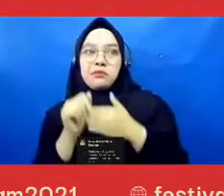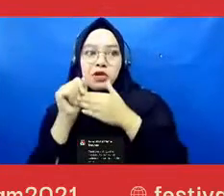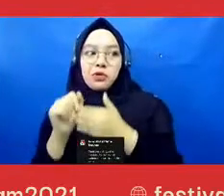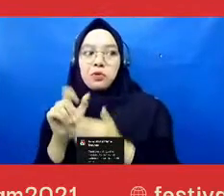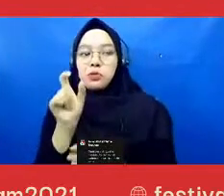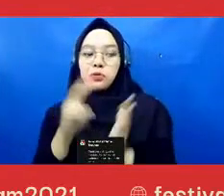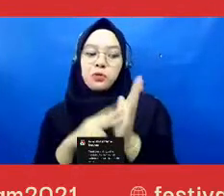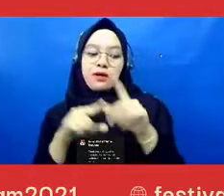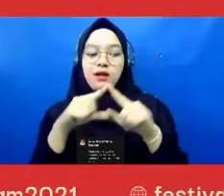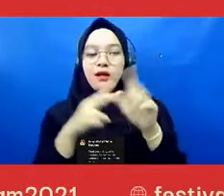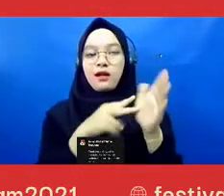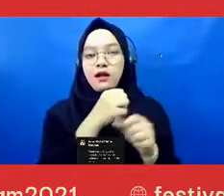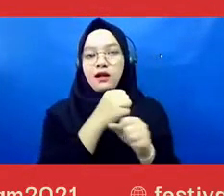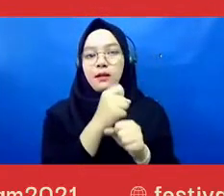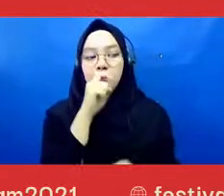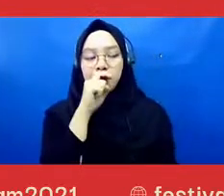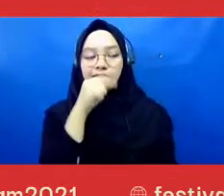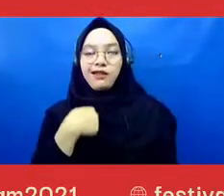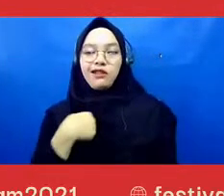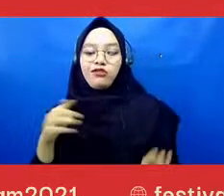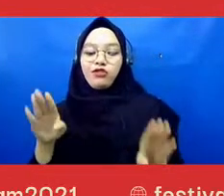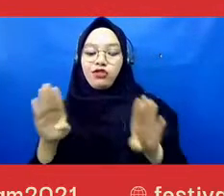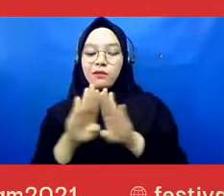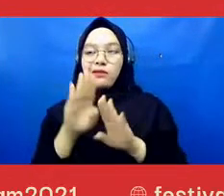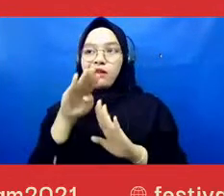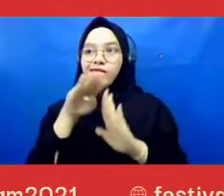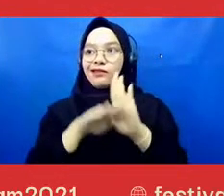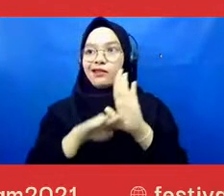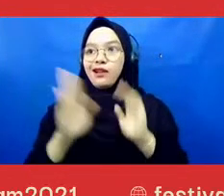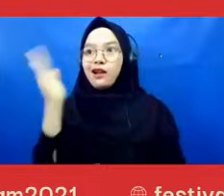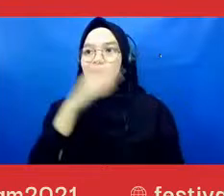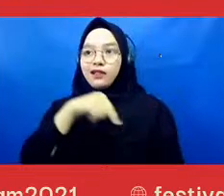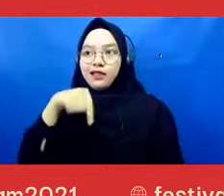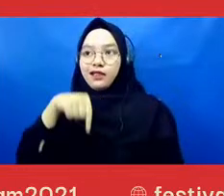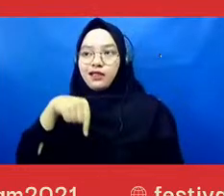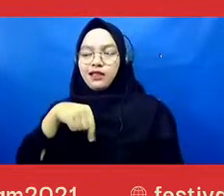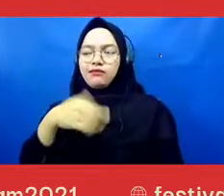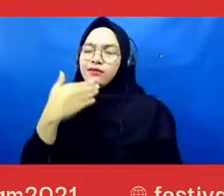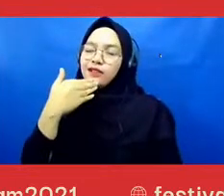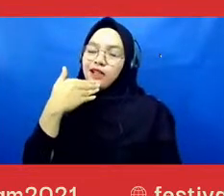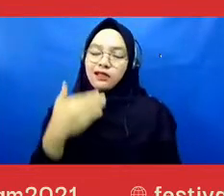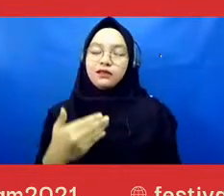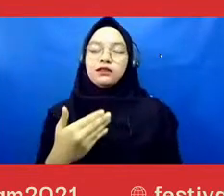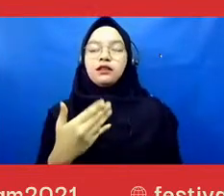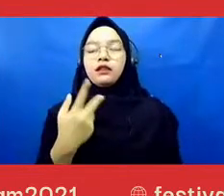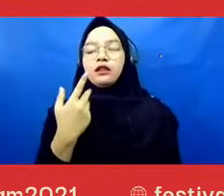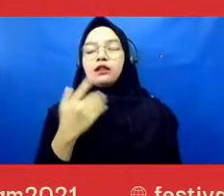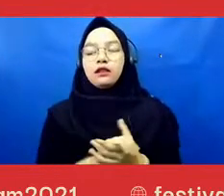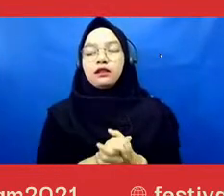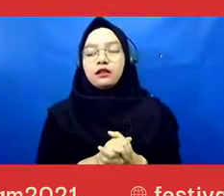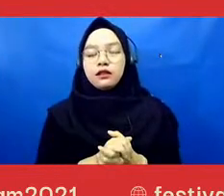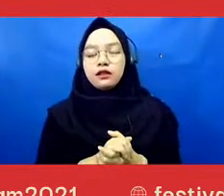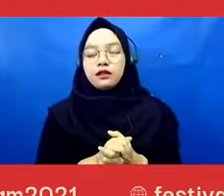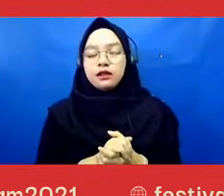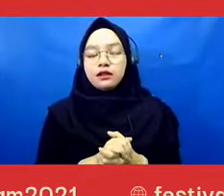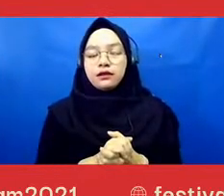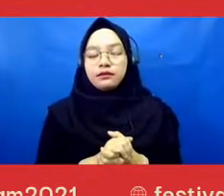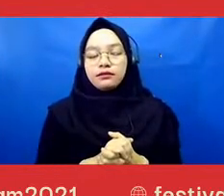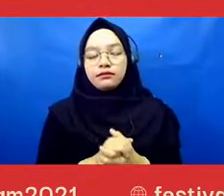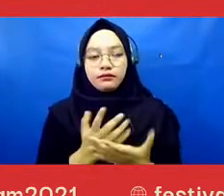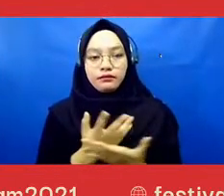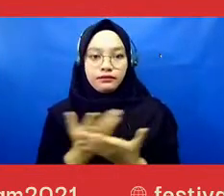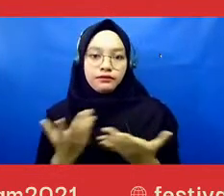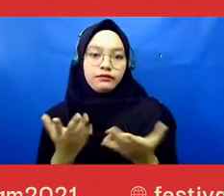tutup acara pada hari ini. Ucapan terima kasih sekali lagi untuk presenters dan